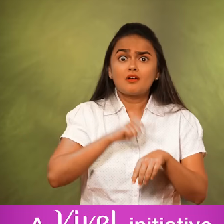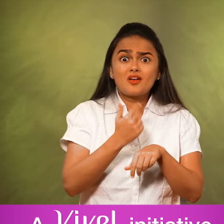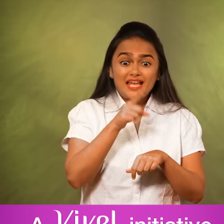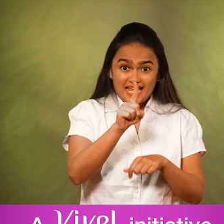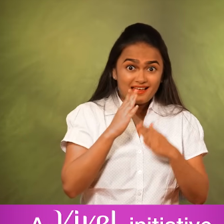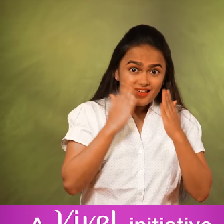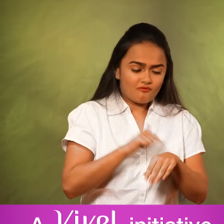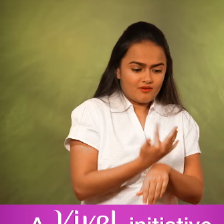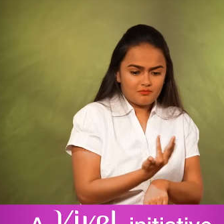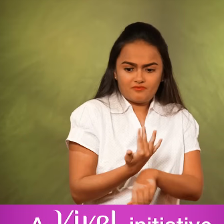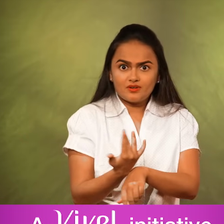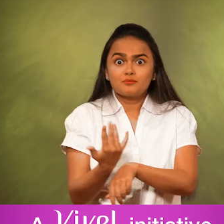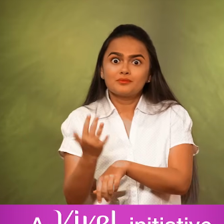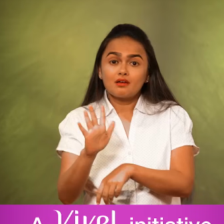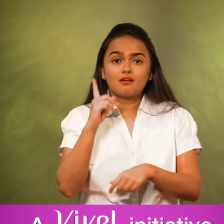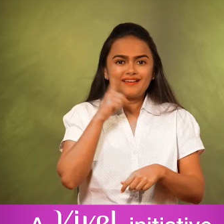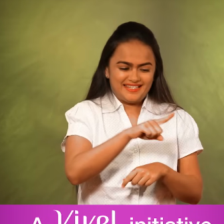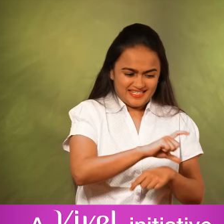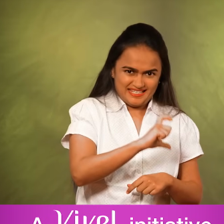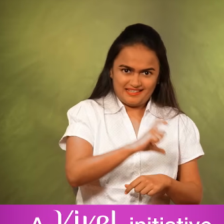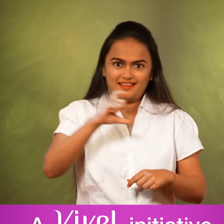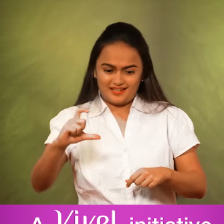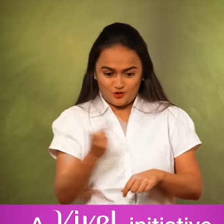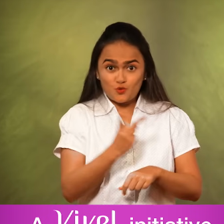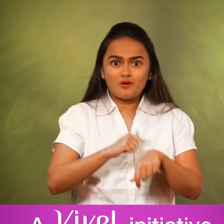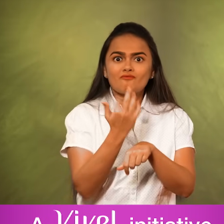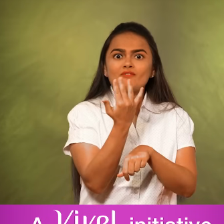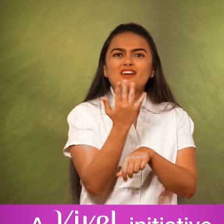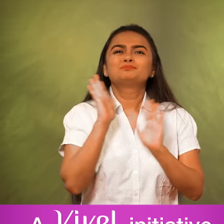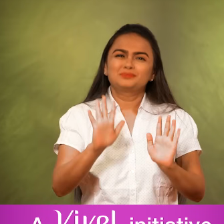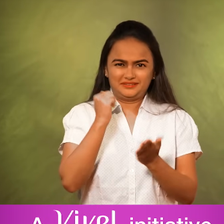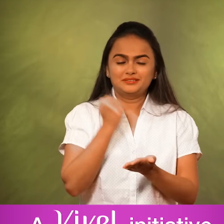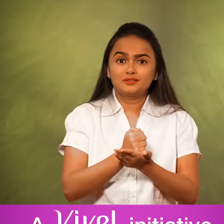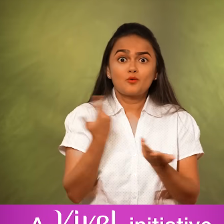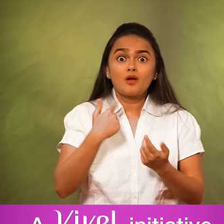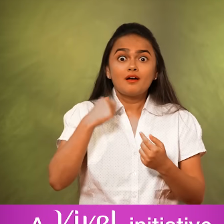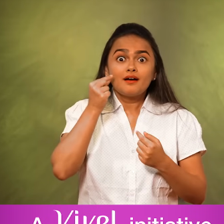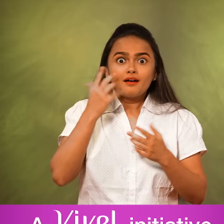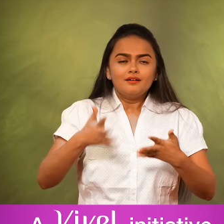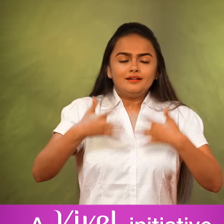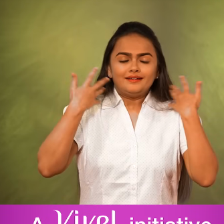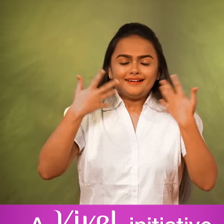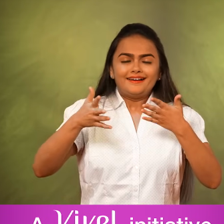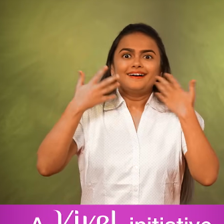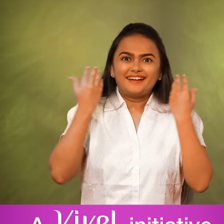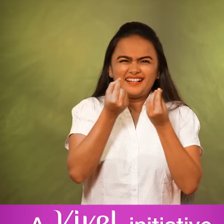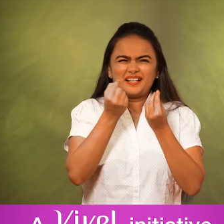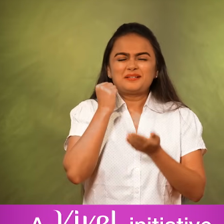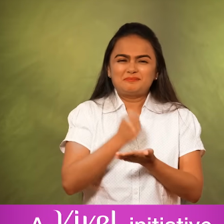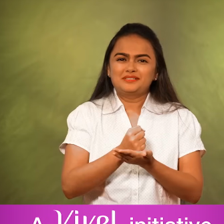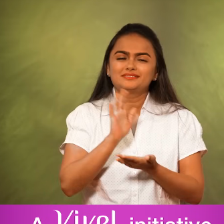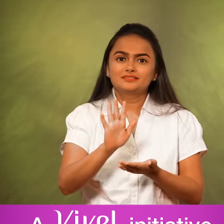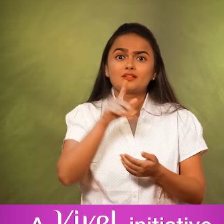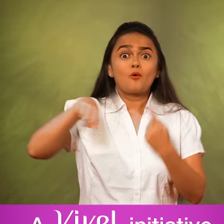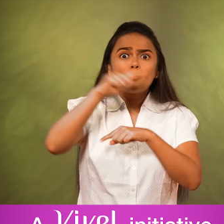एब्जॉर्ब हो गया and I like to give 5 minutes to each and every product। मैं हर 2 प्रोडक्ट्स के बीच में टाइम रखती हूँ 5 मिनट का, ताकि मेरी स्किन को थोड़ा ब्रीथ करने का